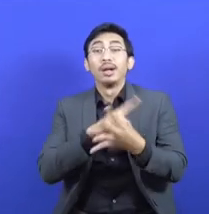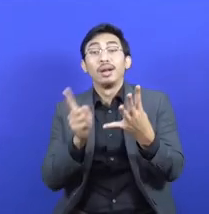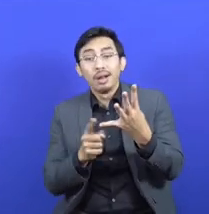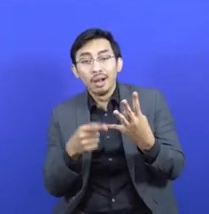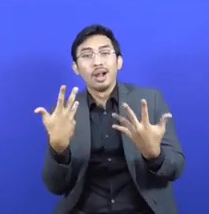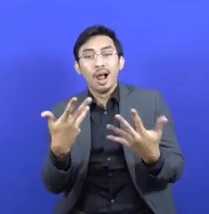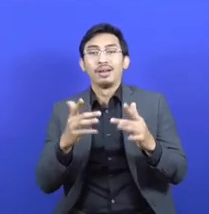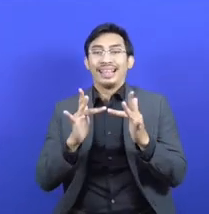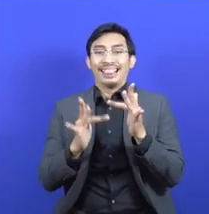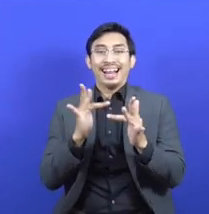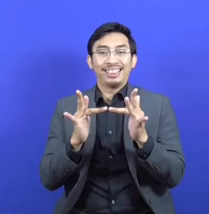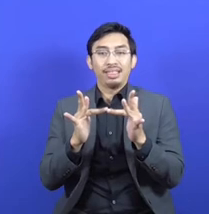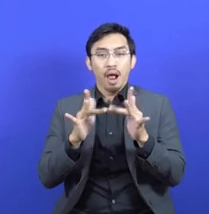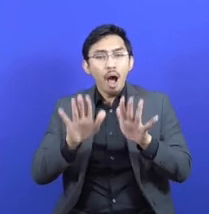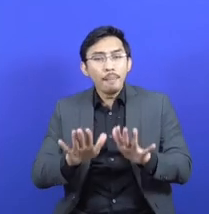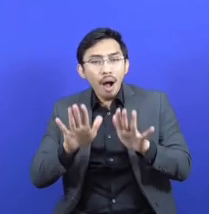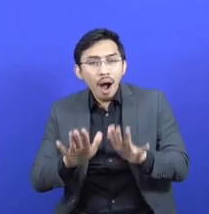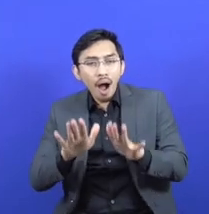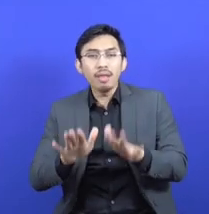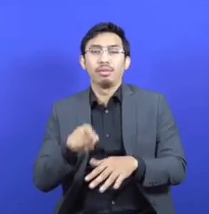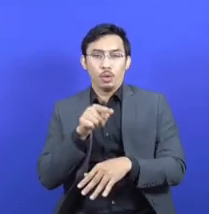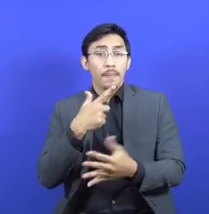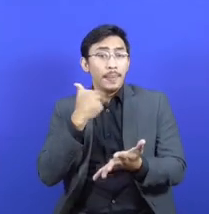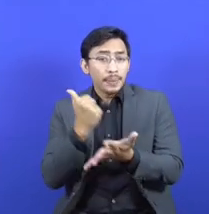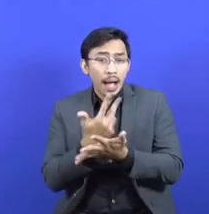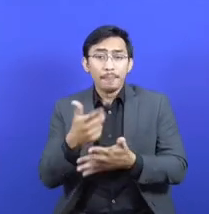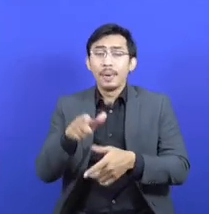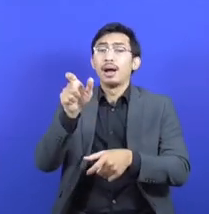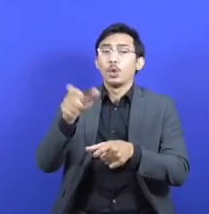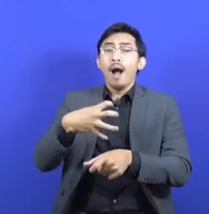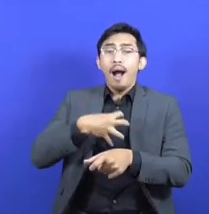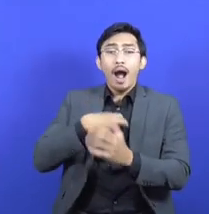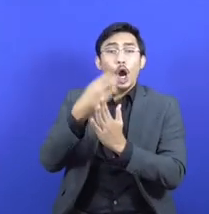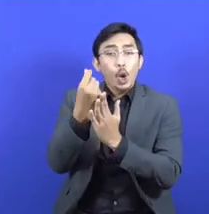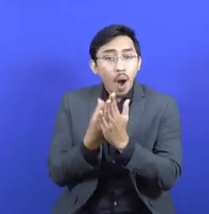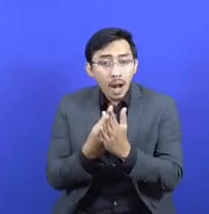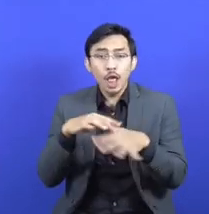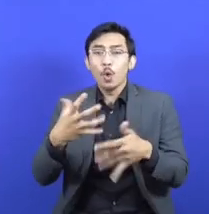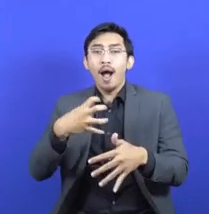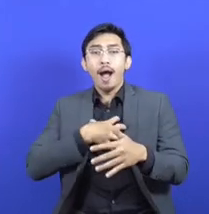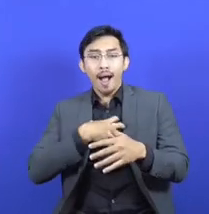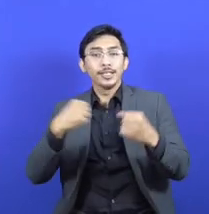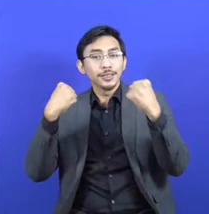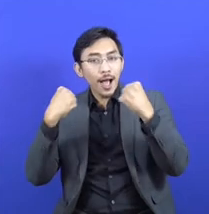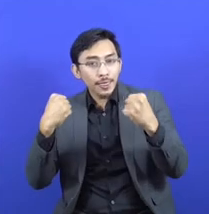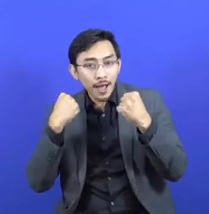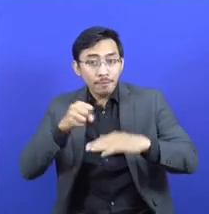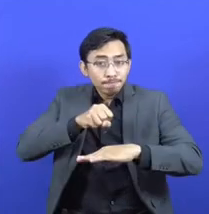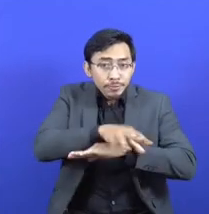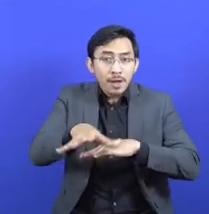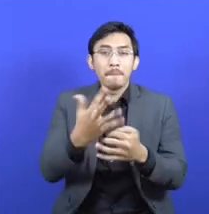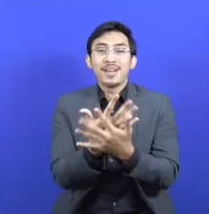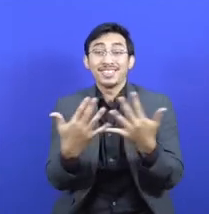koneksi internet juga lambat, dan yang paling penting itu adalah hak keuangan dan hak kesehatan yang berimbas